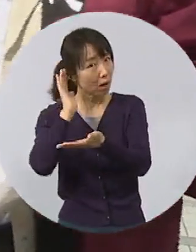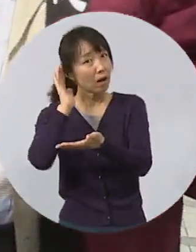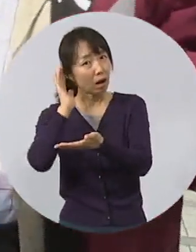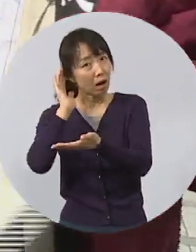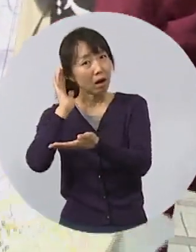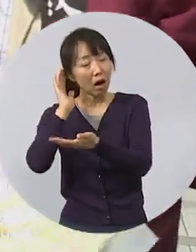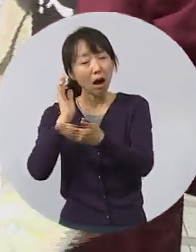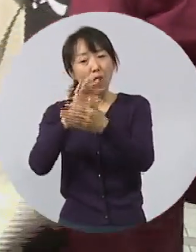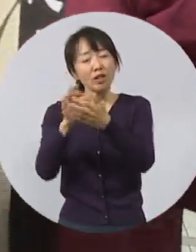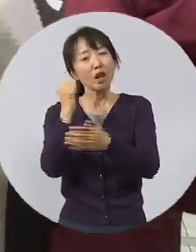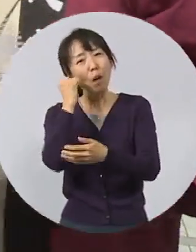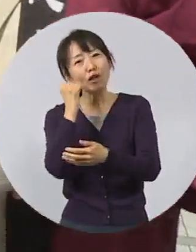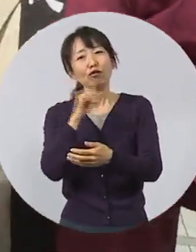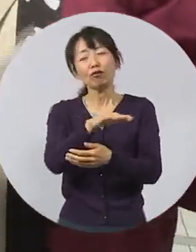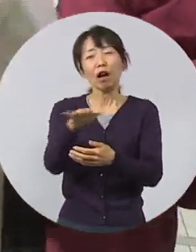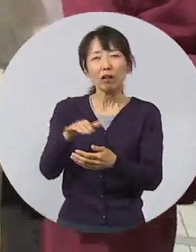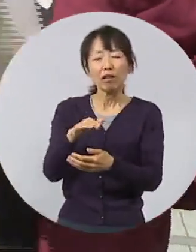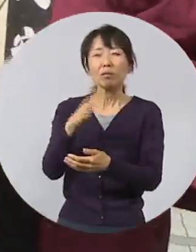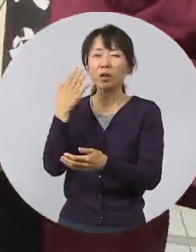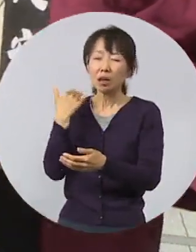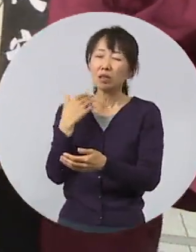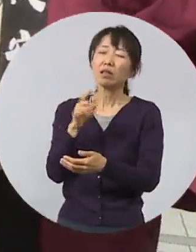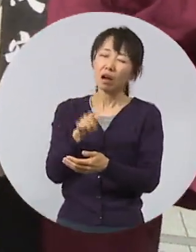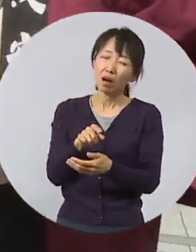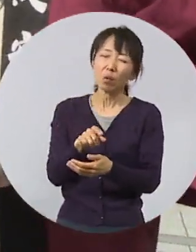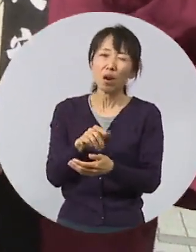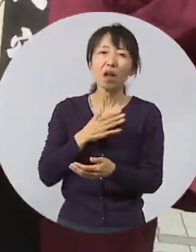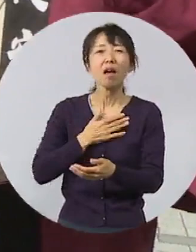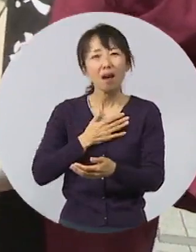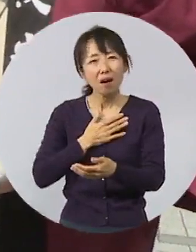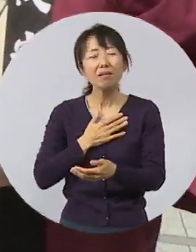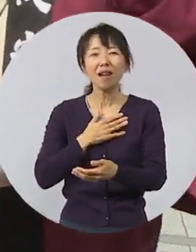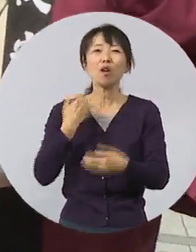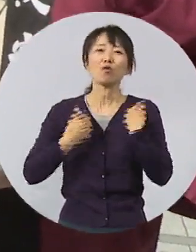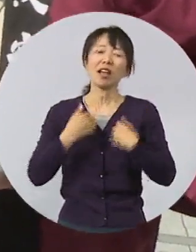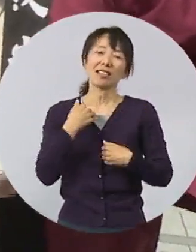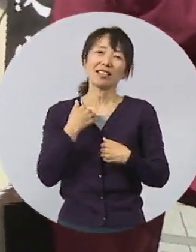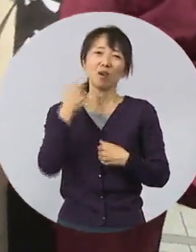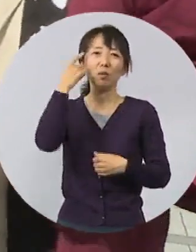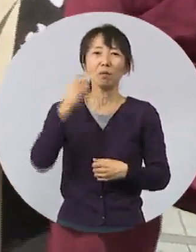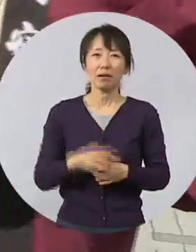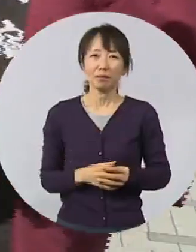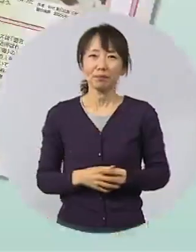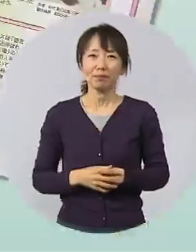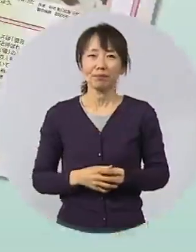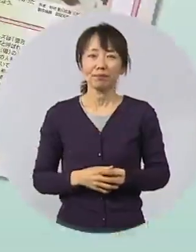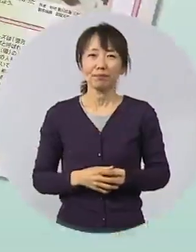宿ってはこういうもんだったんだということをご理解いただければ嬉しいなと思います。